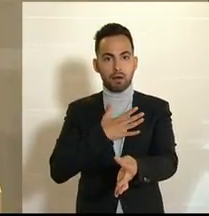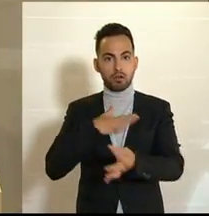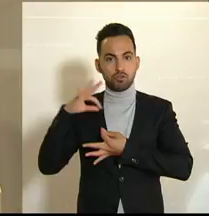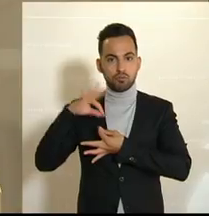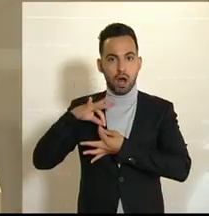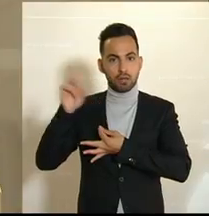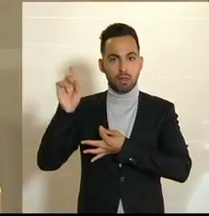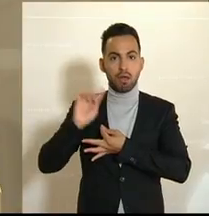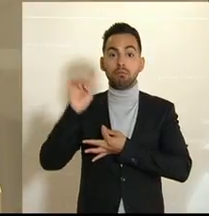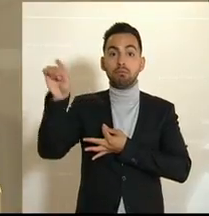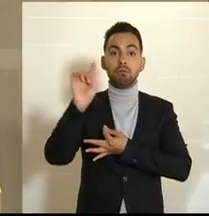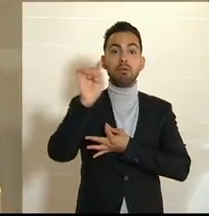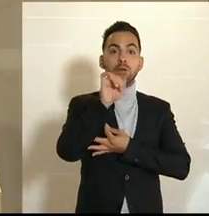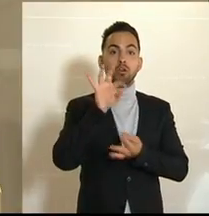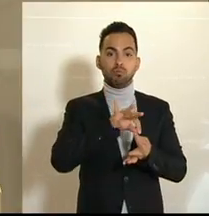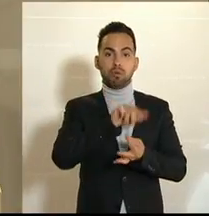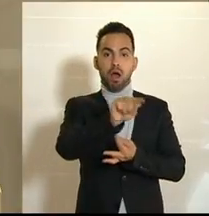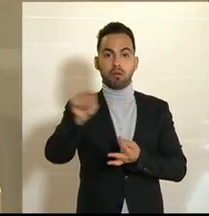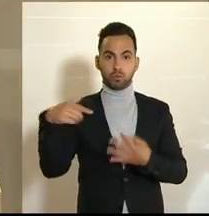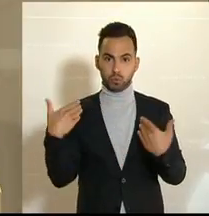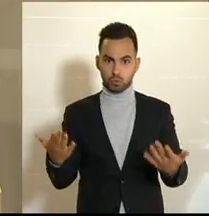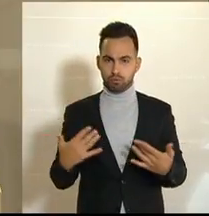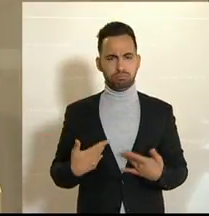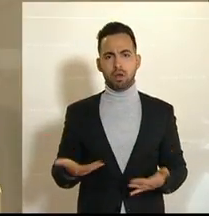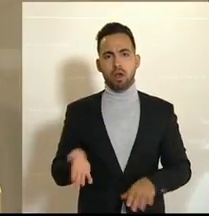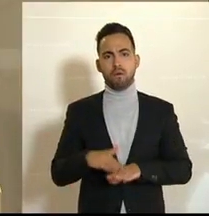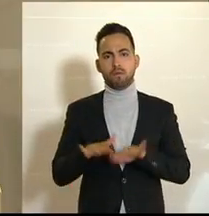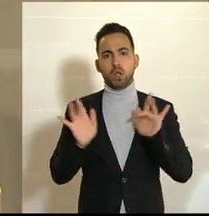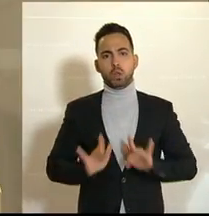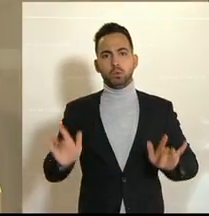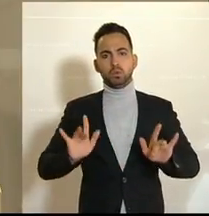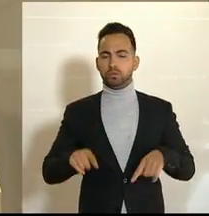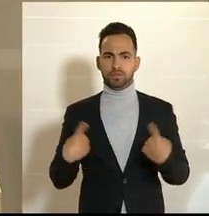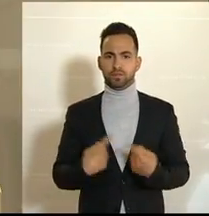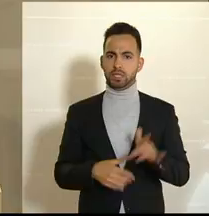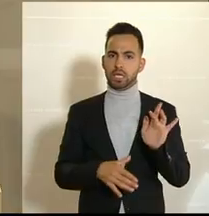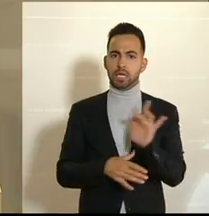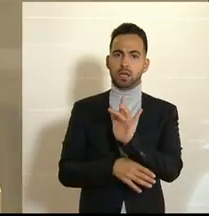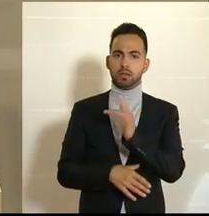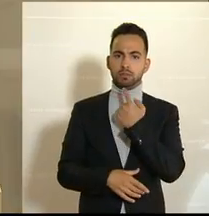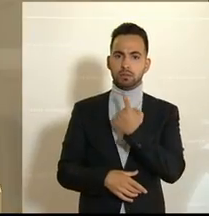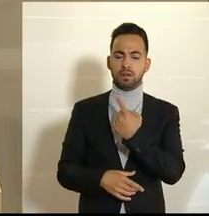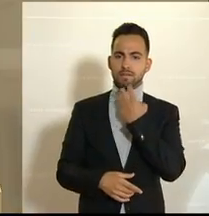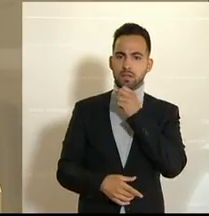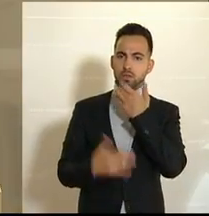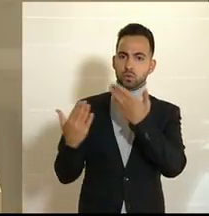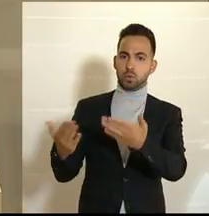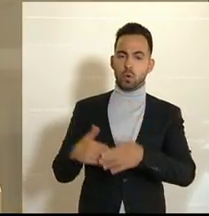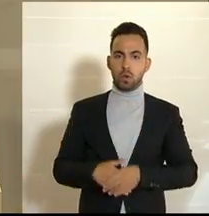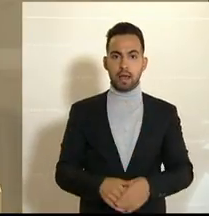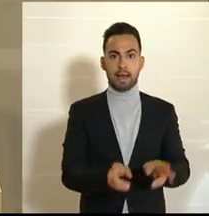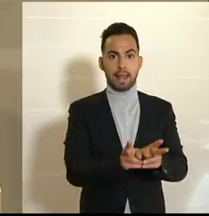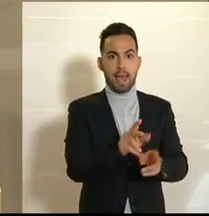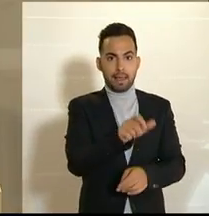mir jetzt, sondern bei den anderen. Das wollen wir nicht. Das ist purer Luxus. Und in dem Fall sage ich ganz klar, wir wollen nicht, dass an den